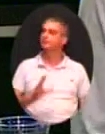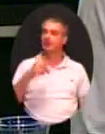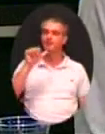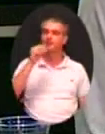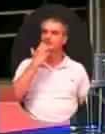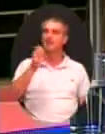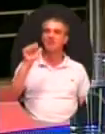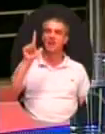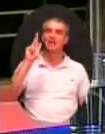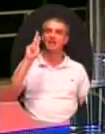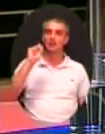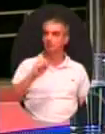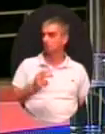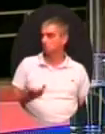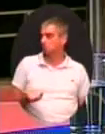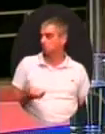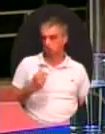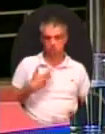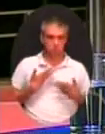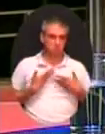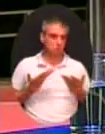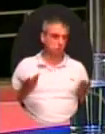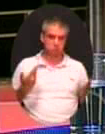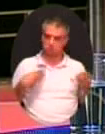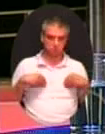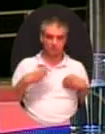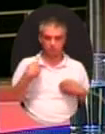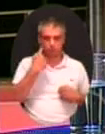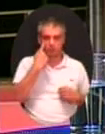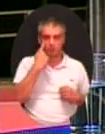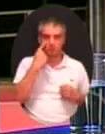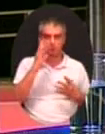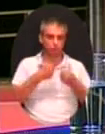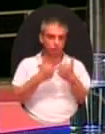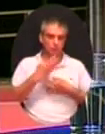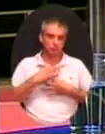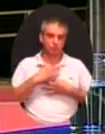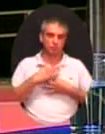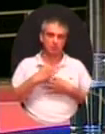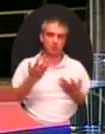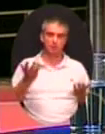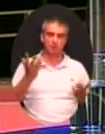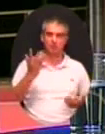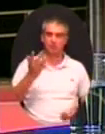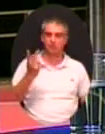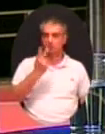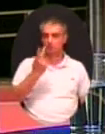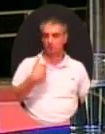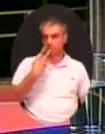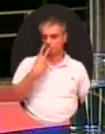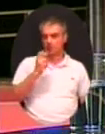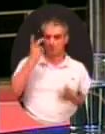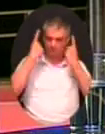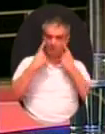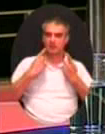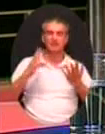אלקין? גם כן, מאוד מקובל עליי, אבל קודם אני רוצה לראות אם יש לי מועמד בשלי. קודם דייץ', הוא הראשון, אם לא. אני רוצה, ודאי, זה